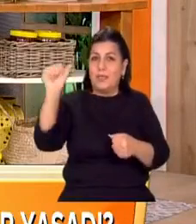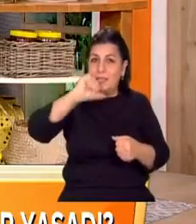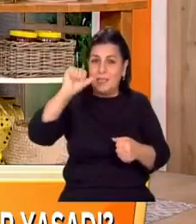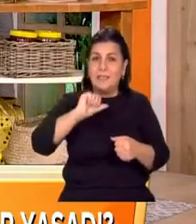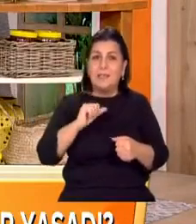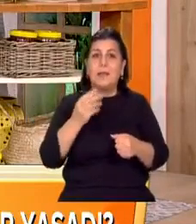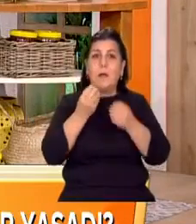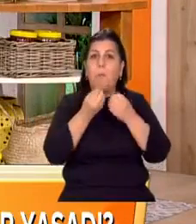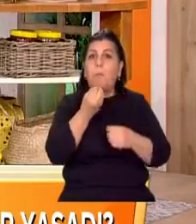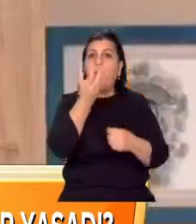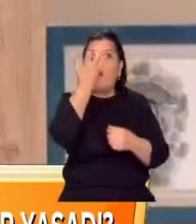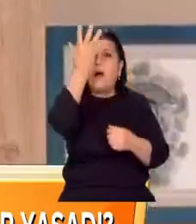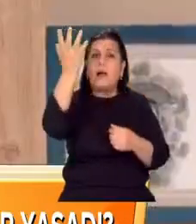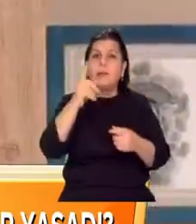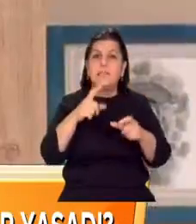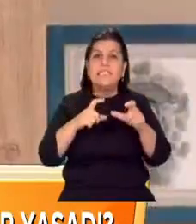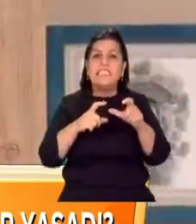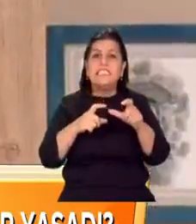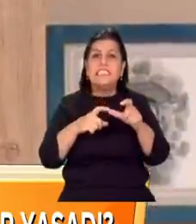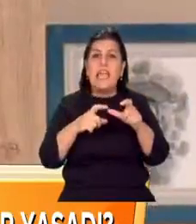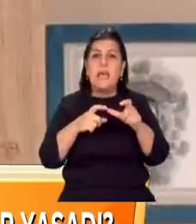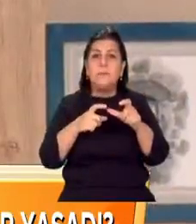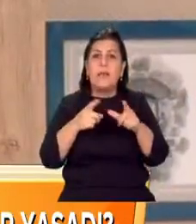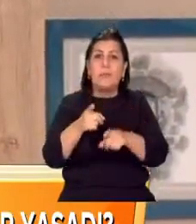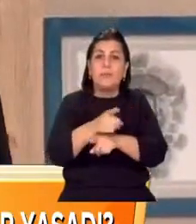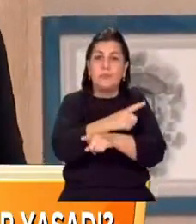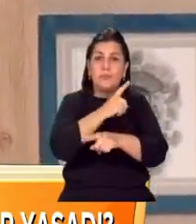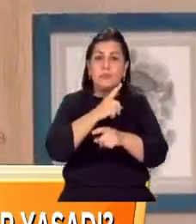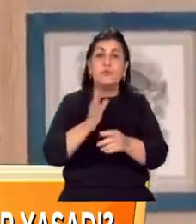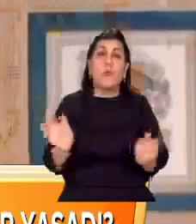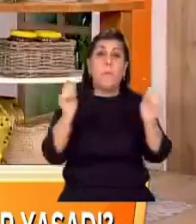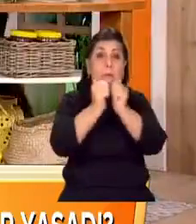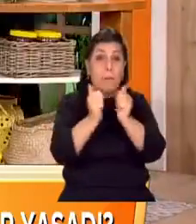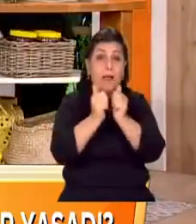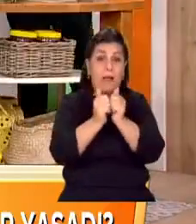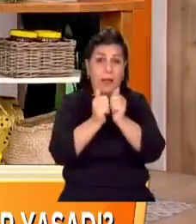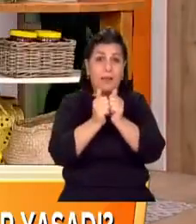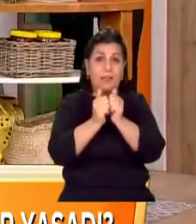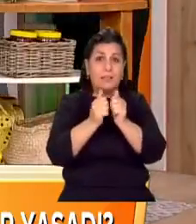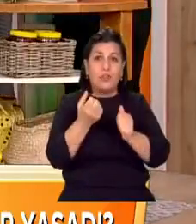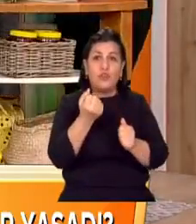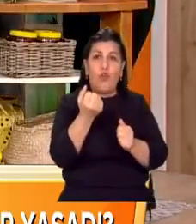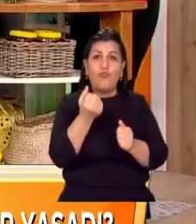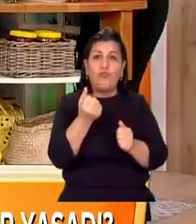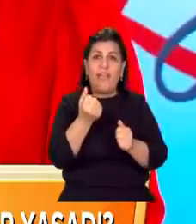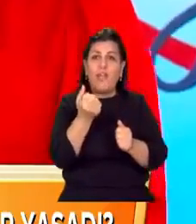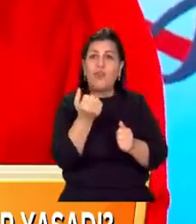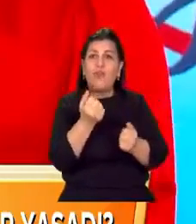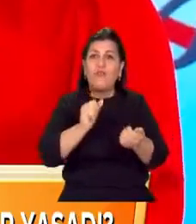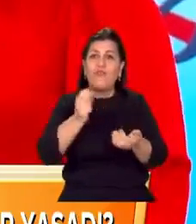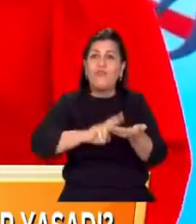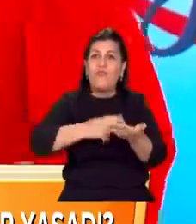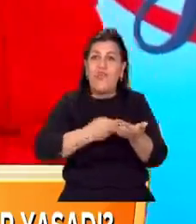Bu bir buharda böyle bir sebzeler yapacağım ve aynı zamanda bir köfte yapacağım O da benim çok sevdiğim ikili ve